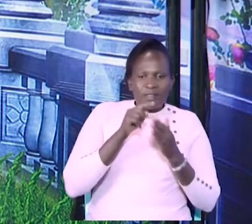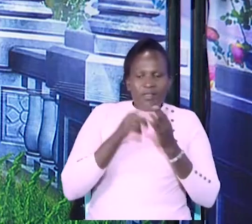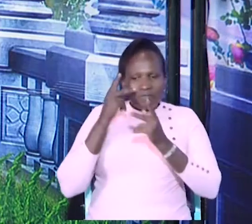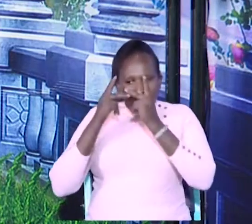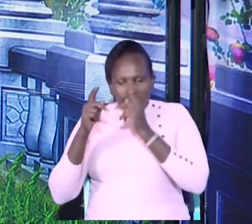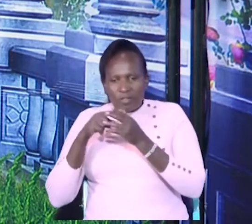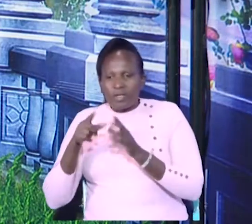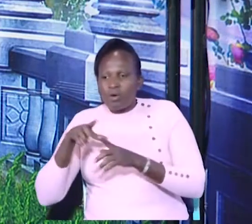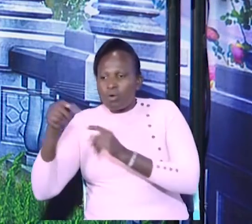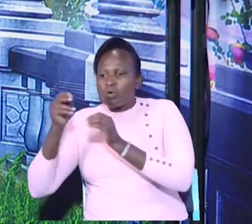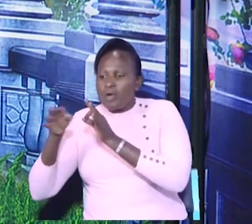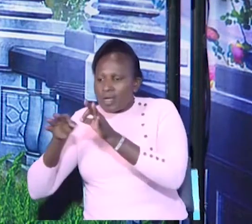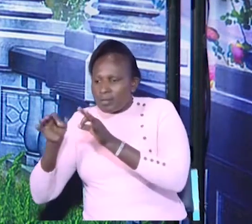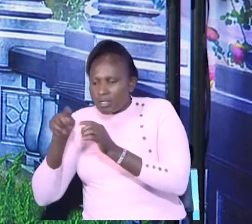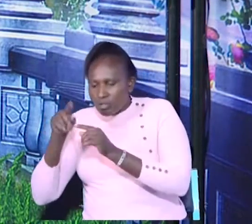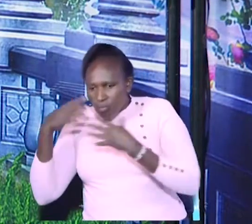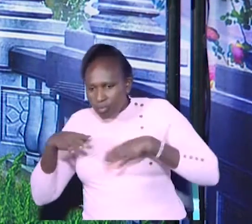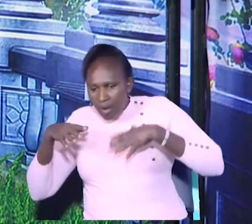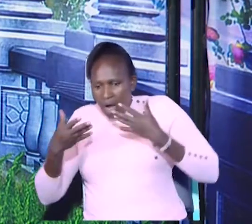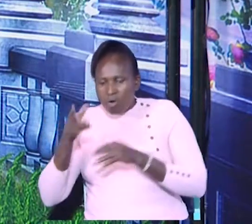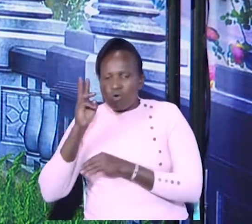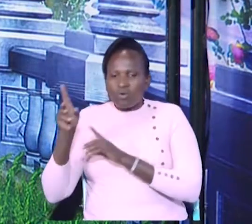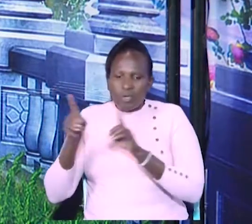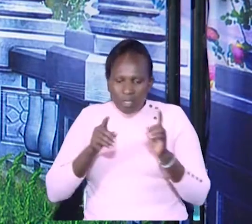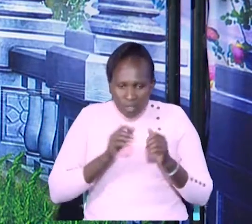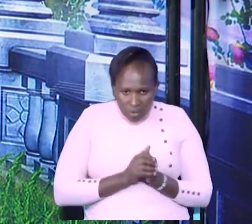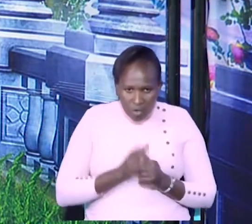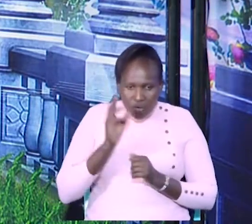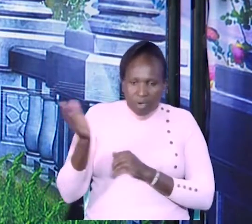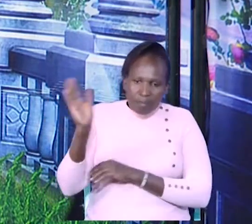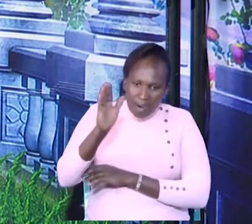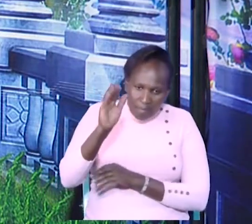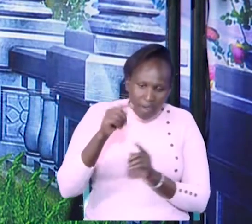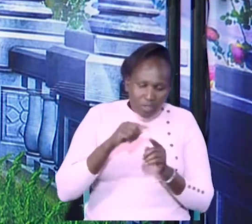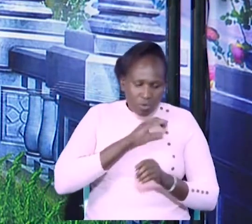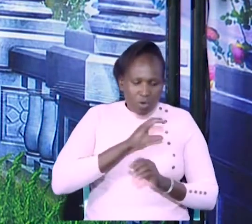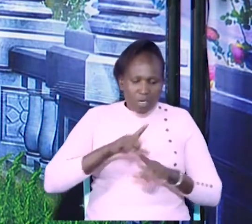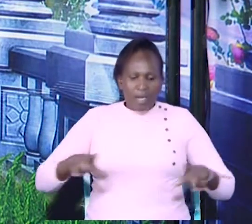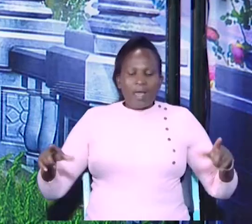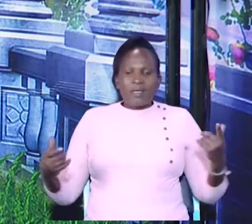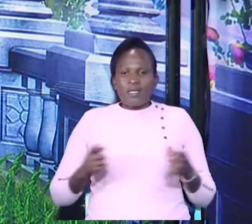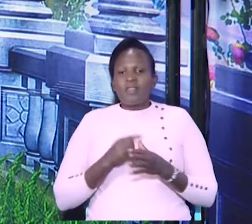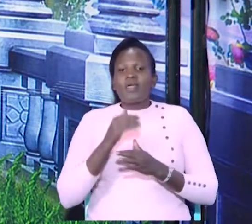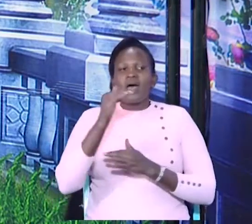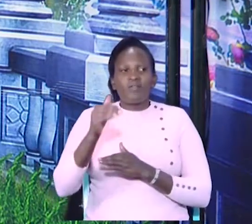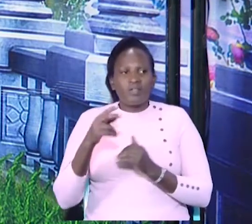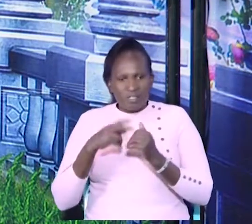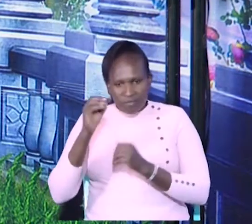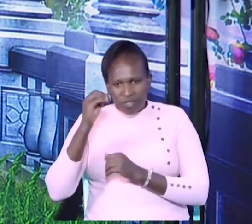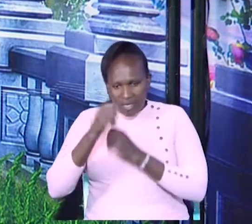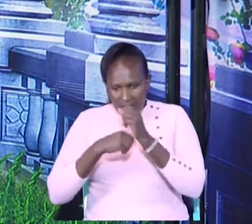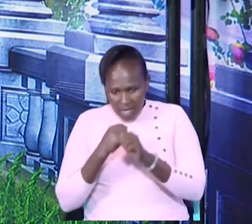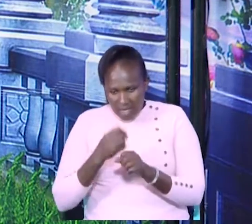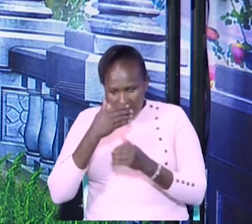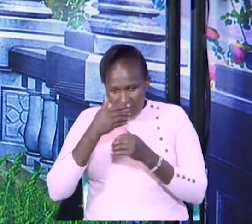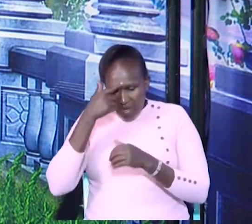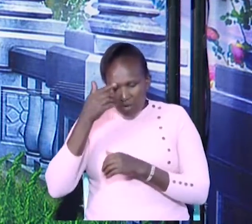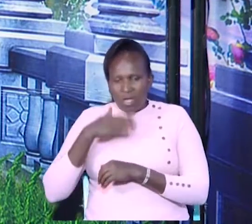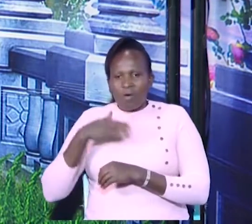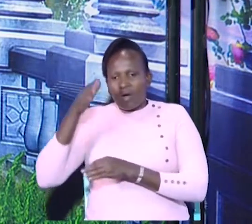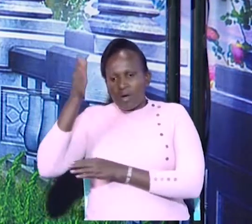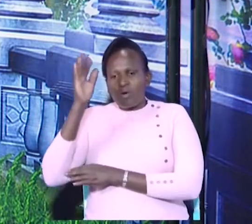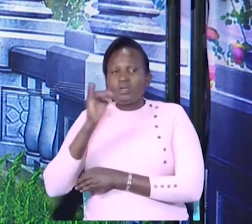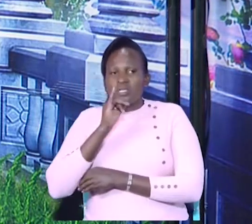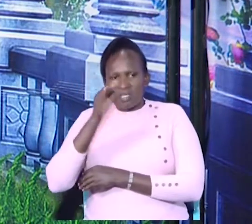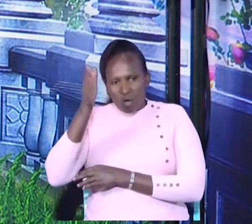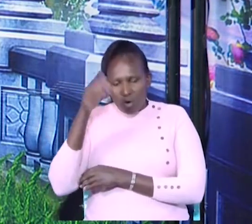akaenda akaelezea watu, vile Mungu atatenda, watarudi into their own land, na baada ya 70 years, because our God is a God